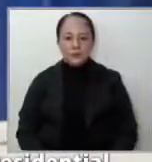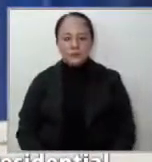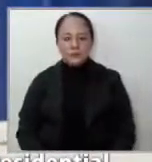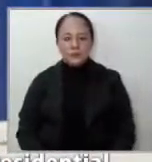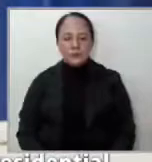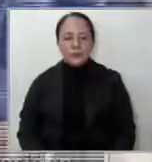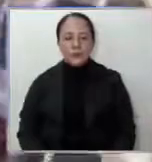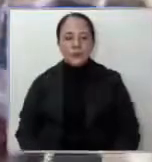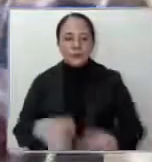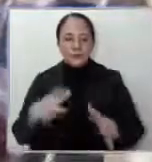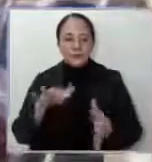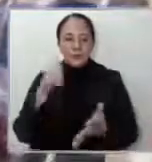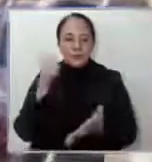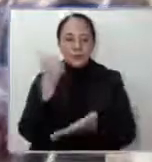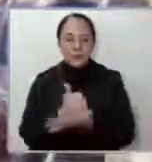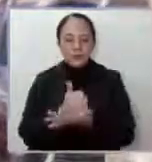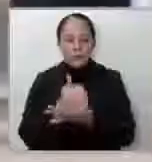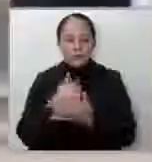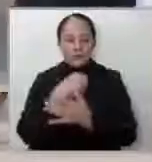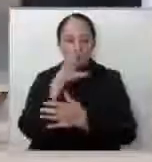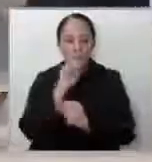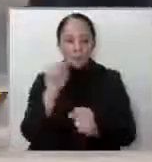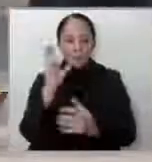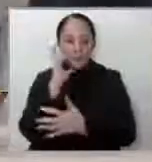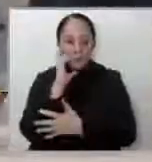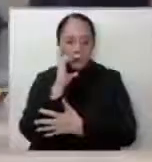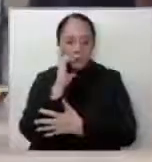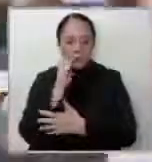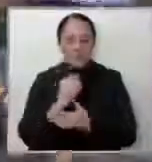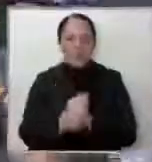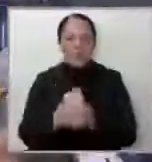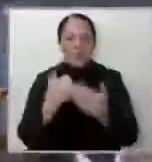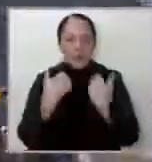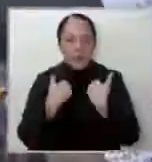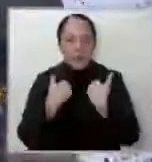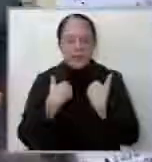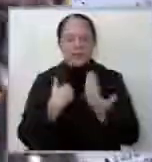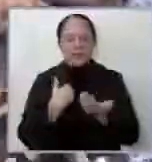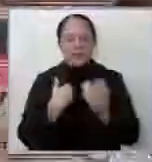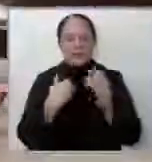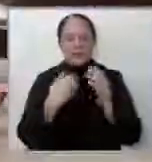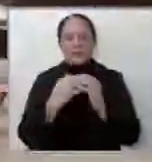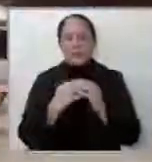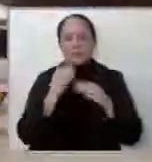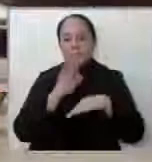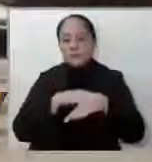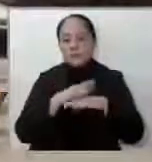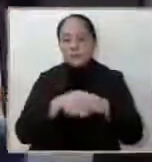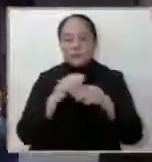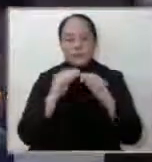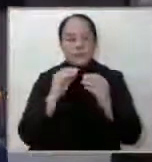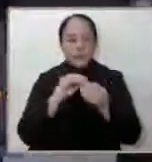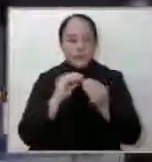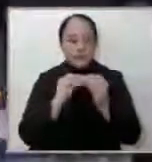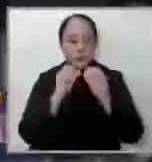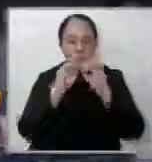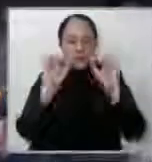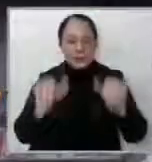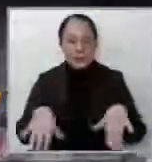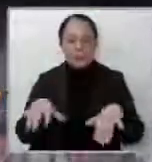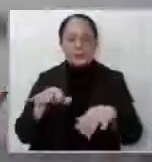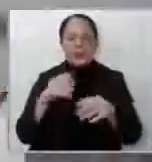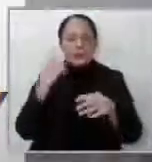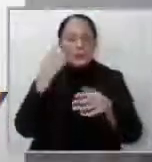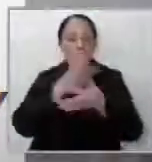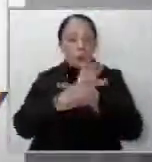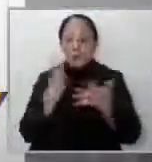Aprobado na ni Pangulong Rodrigo Duterte ang pagpapairal ng alert level system for COVID-19 response sa buong Pilipinas.